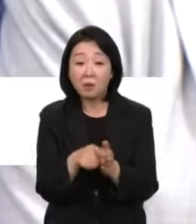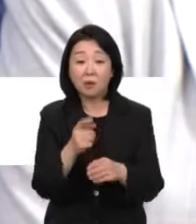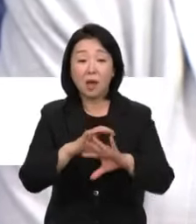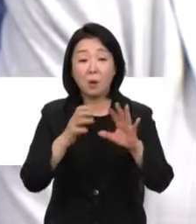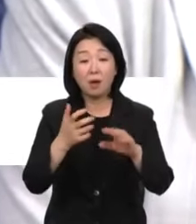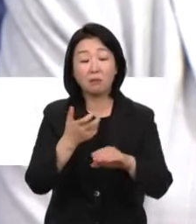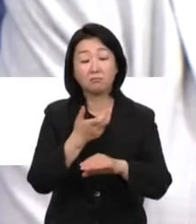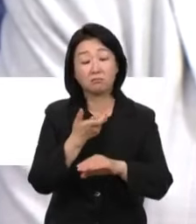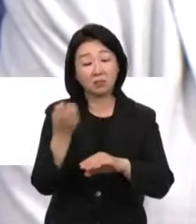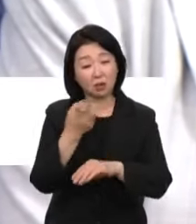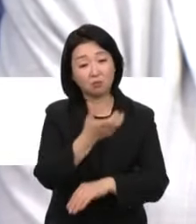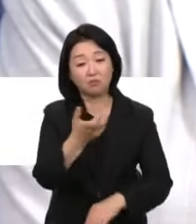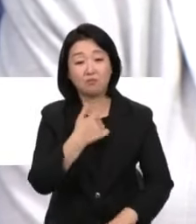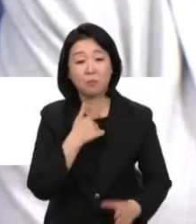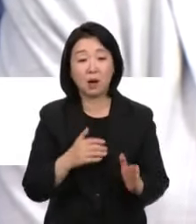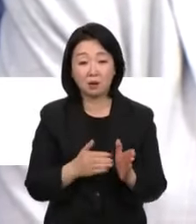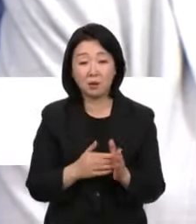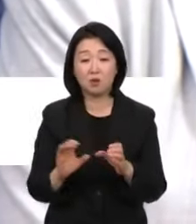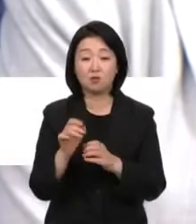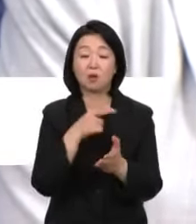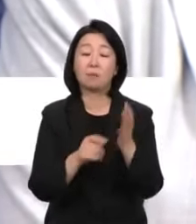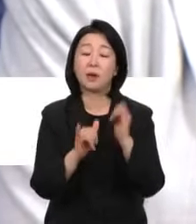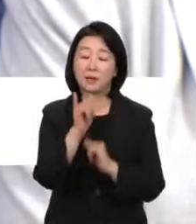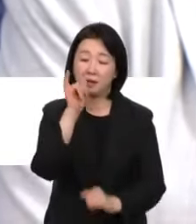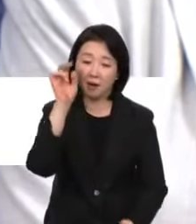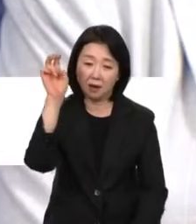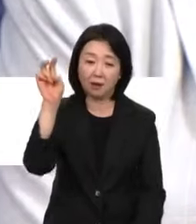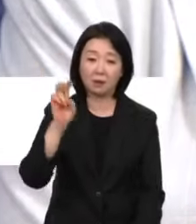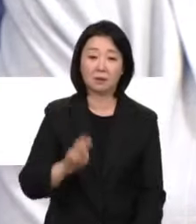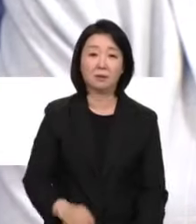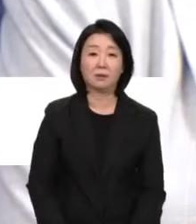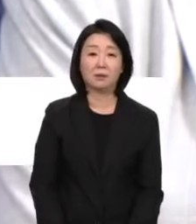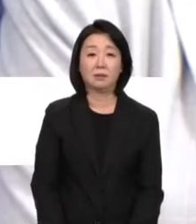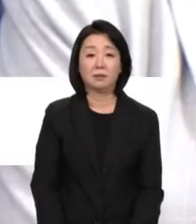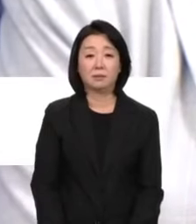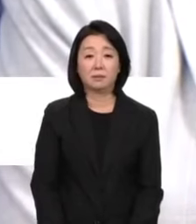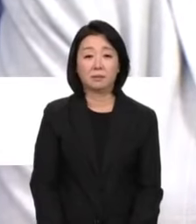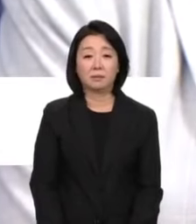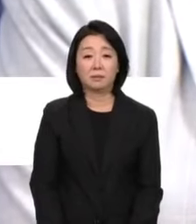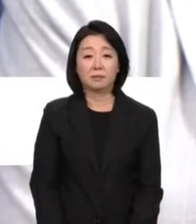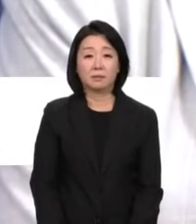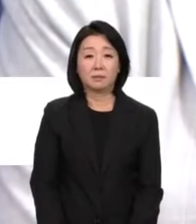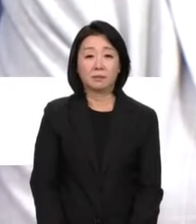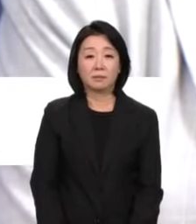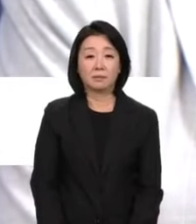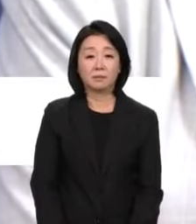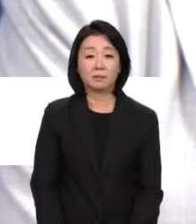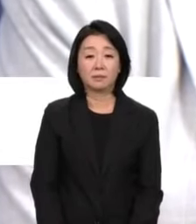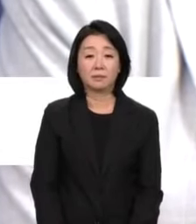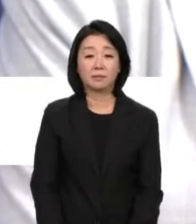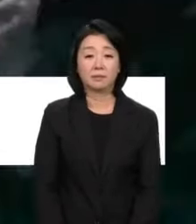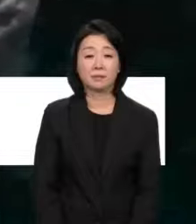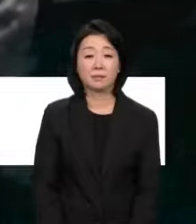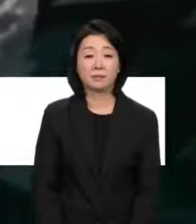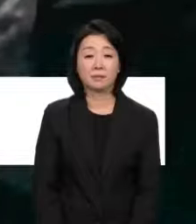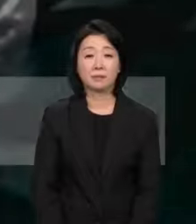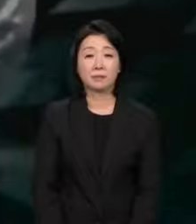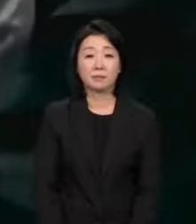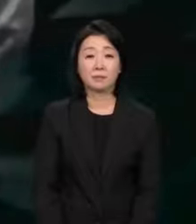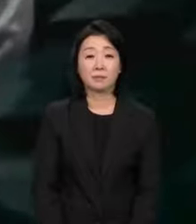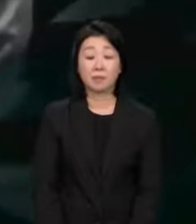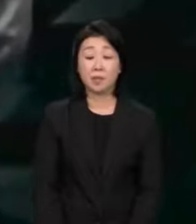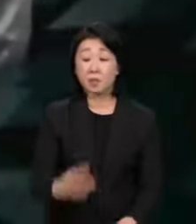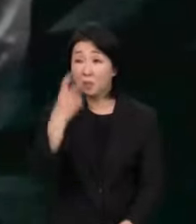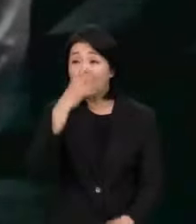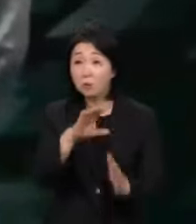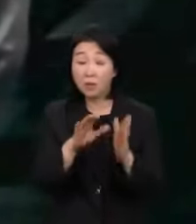his international travel, all are clues that could indicate further victims. 이번